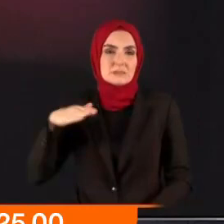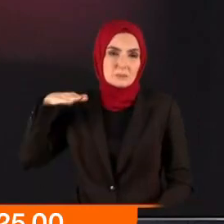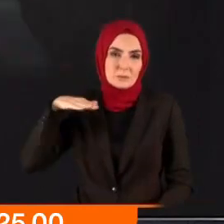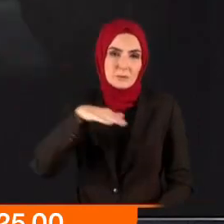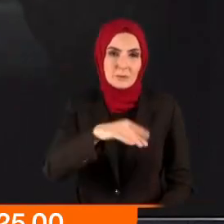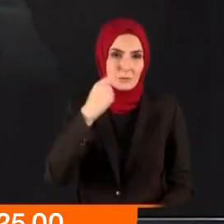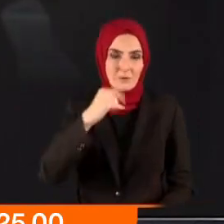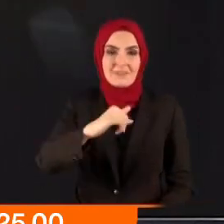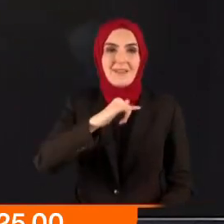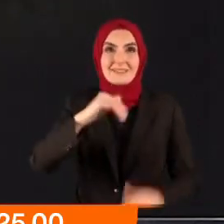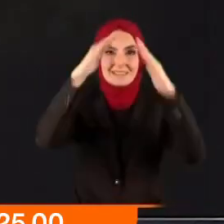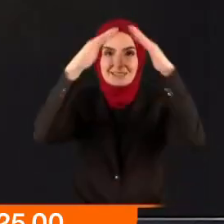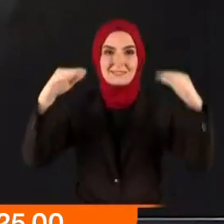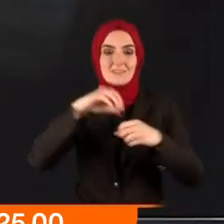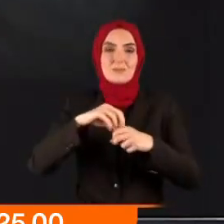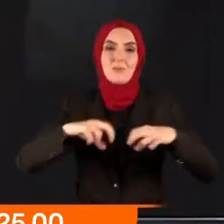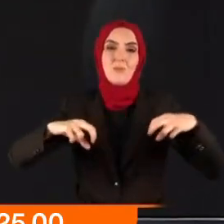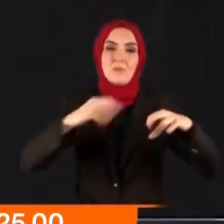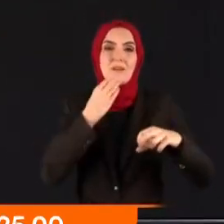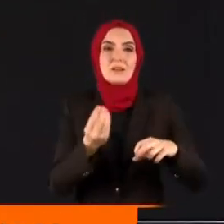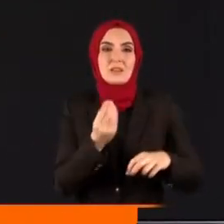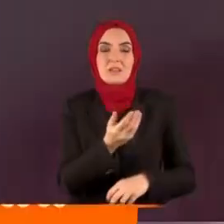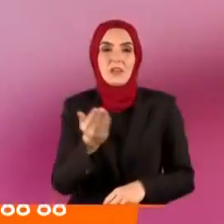düştü. İşte o facia anı.